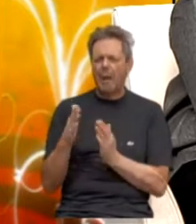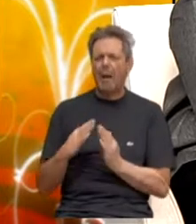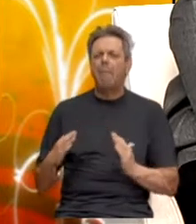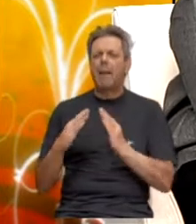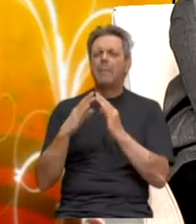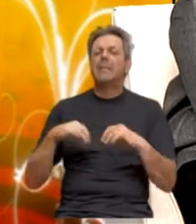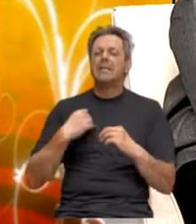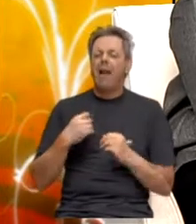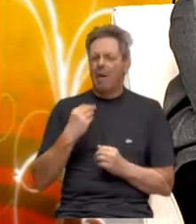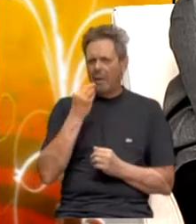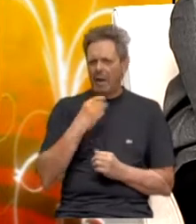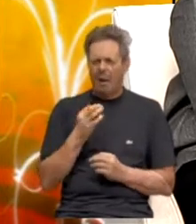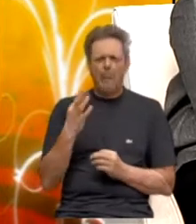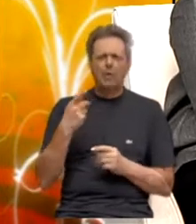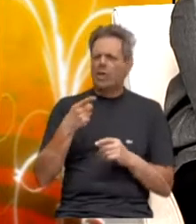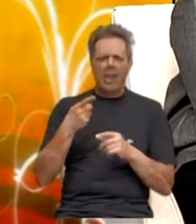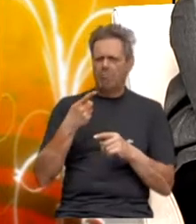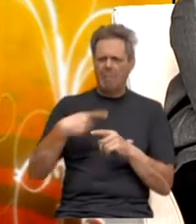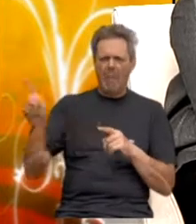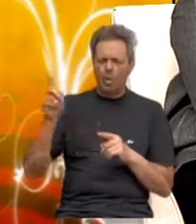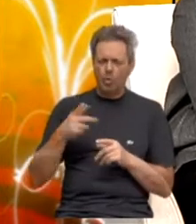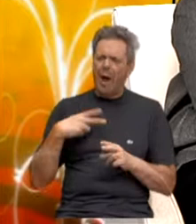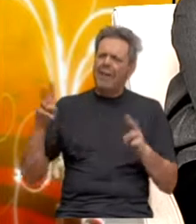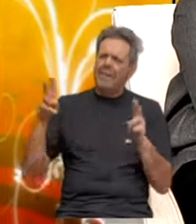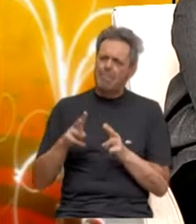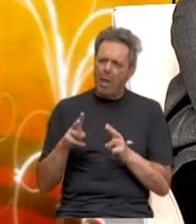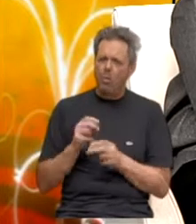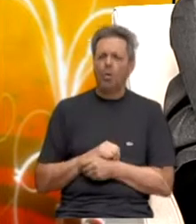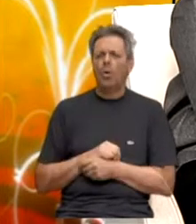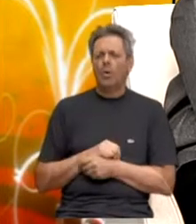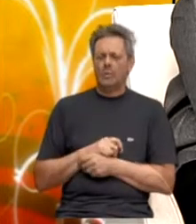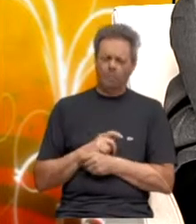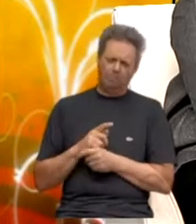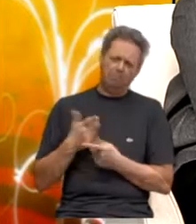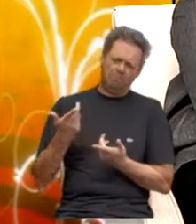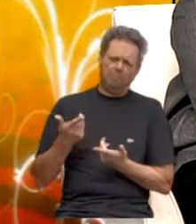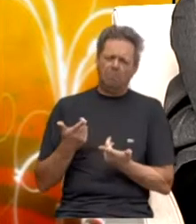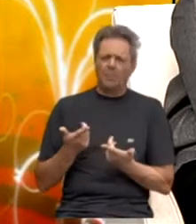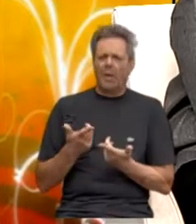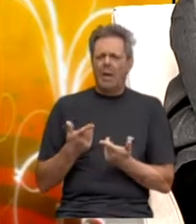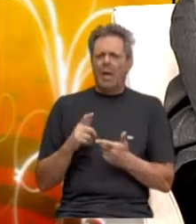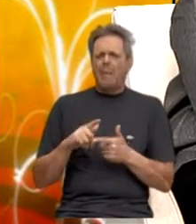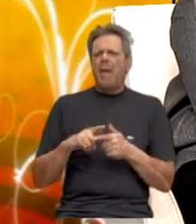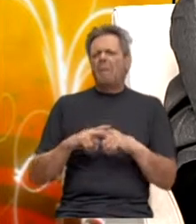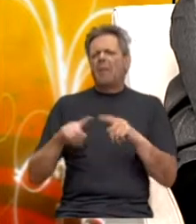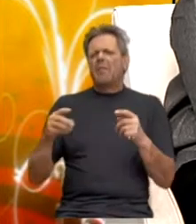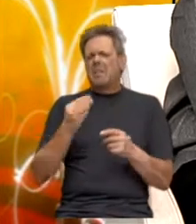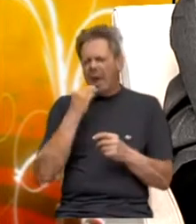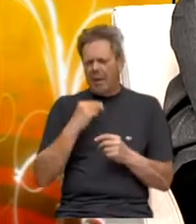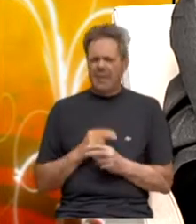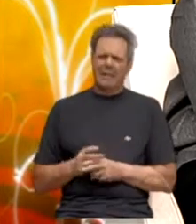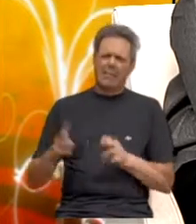zdrave prehrane. Ništa se ne isključuje, ali se smanjuju dakle, neke vrste namirnica. Preporuka je uvijek da se smanji